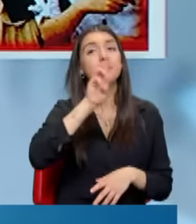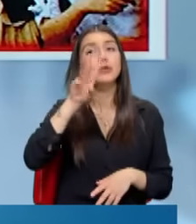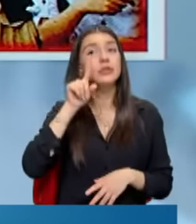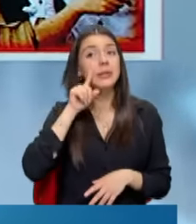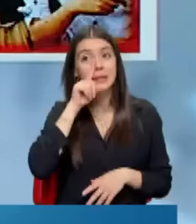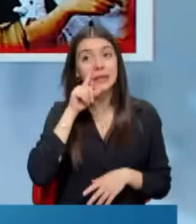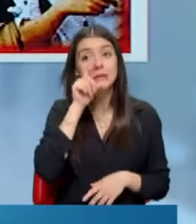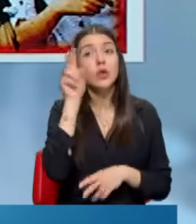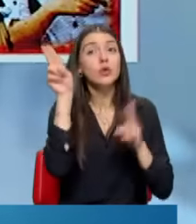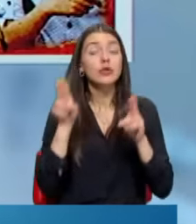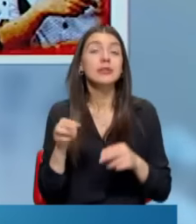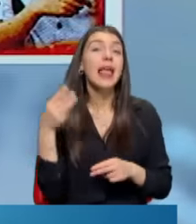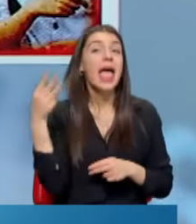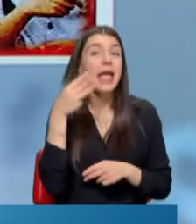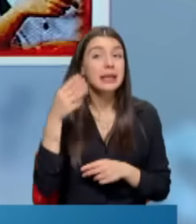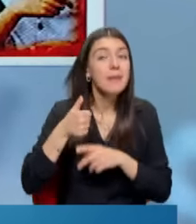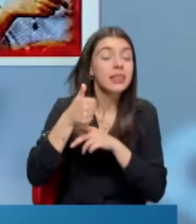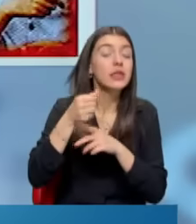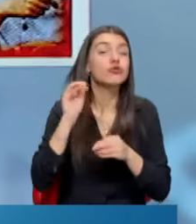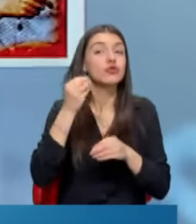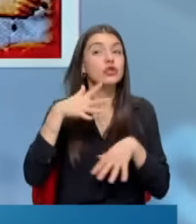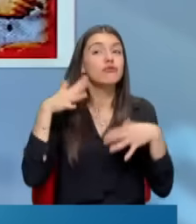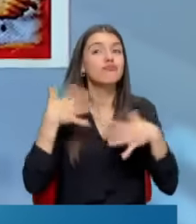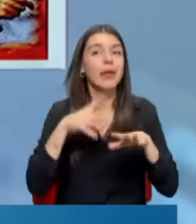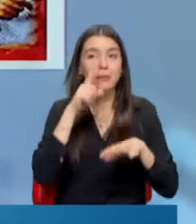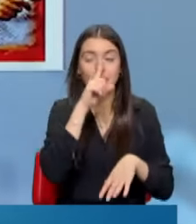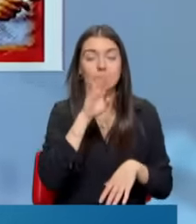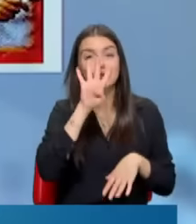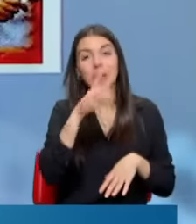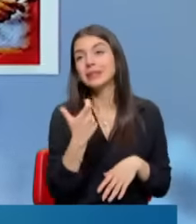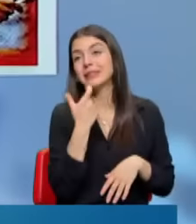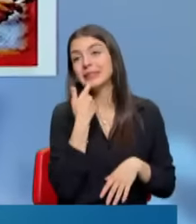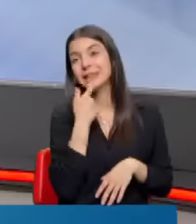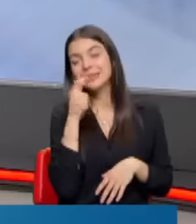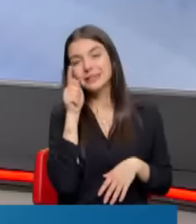Ulusal Egemenlik ve Çocuk Bayramı'yla 104. yıl dönümünde